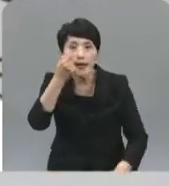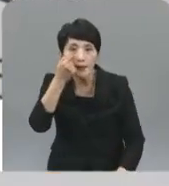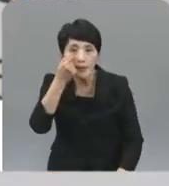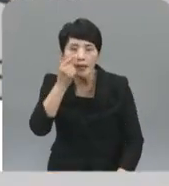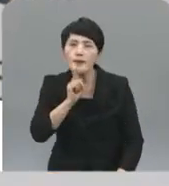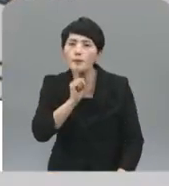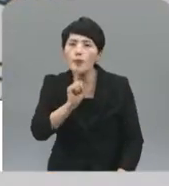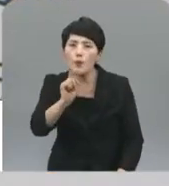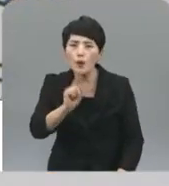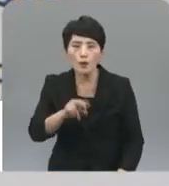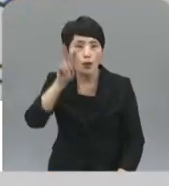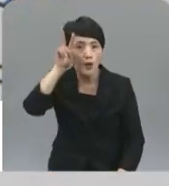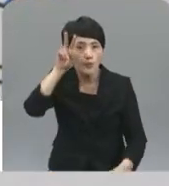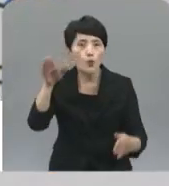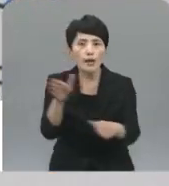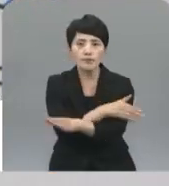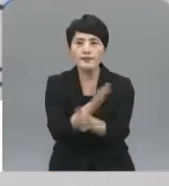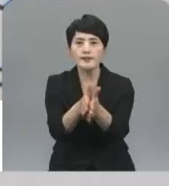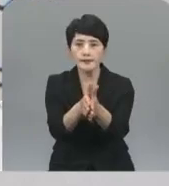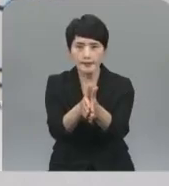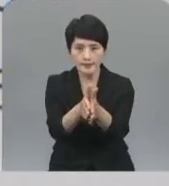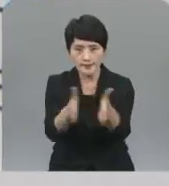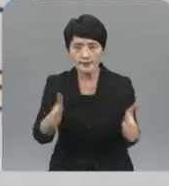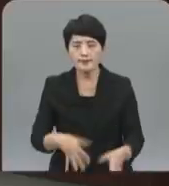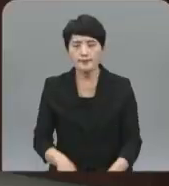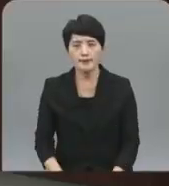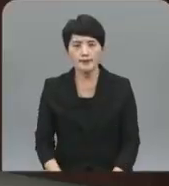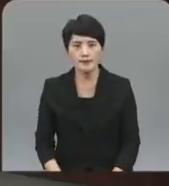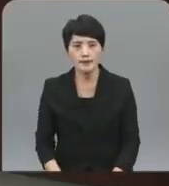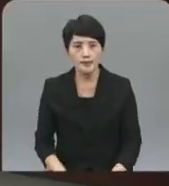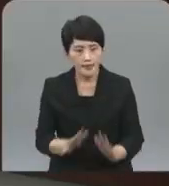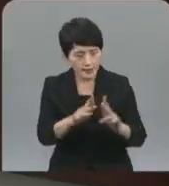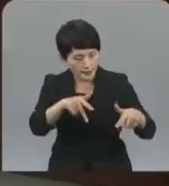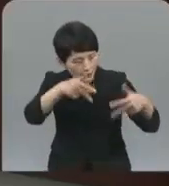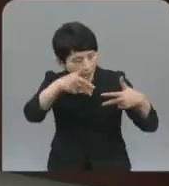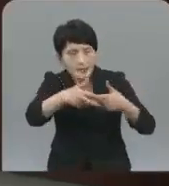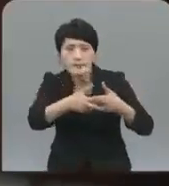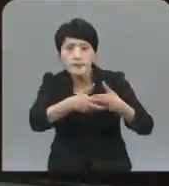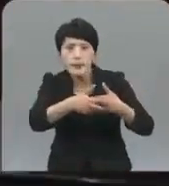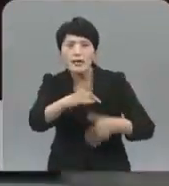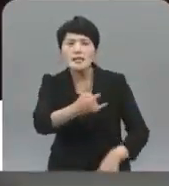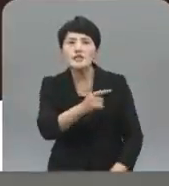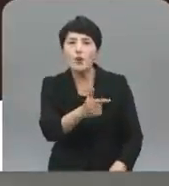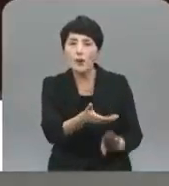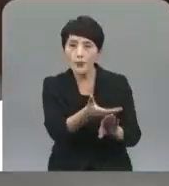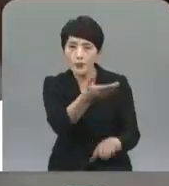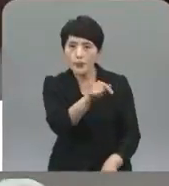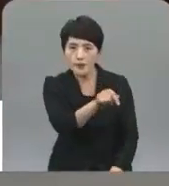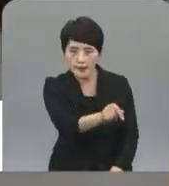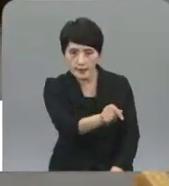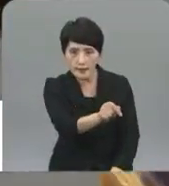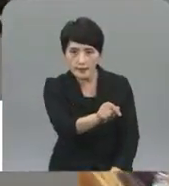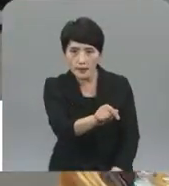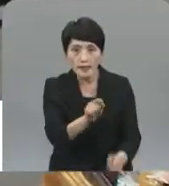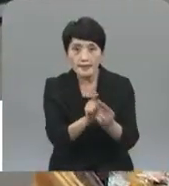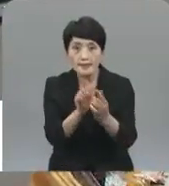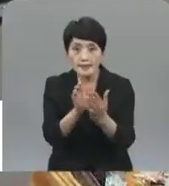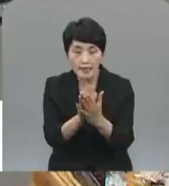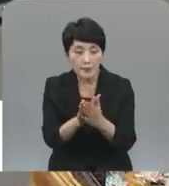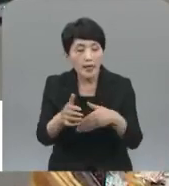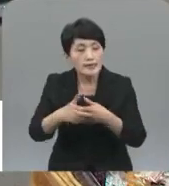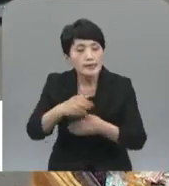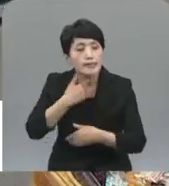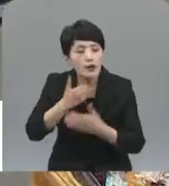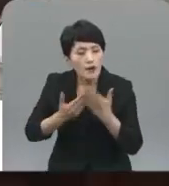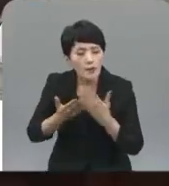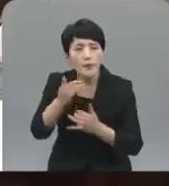cuộc họp lần thứ 9 của ủy ban thẩm định chính sách bảo hiểm y tế khám chữa bệnh bằng hình thức không tiếp xúc đức Bác sĩ không cần gặp trực tiếp bệnh nhân mà